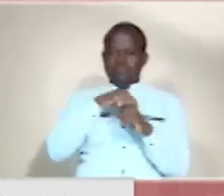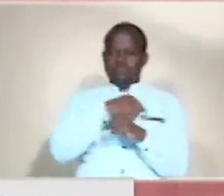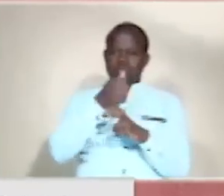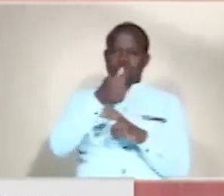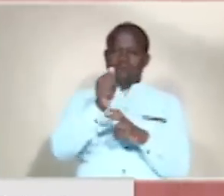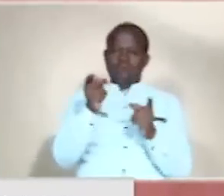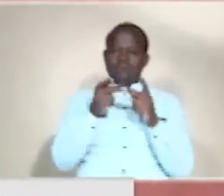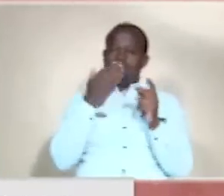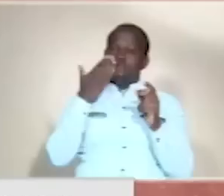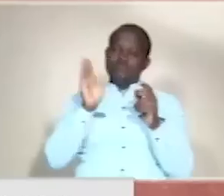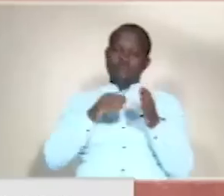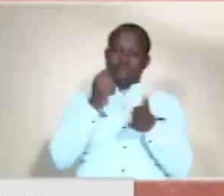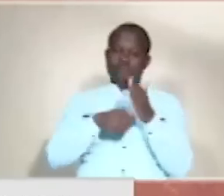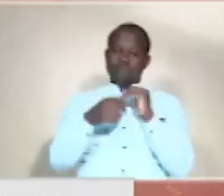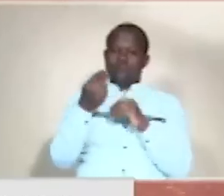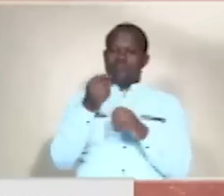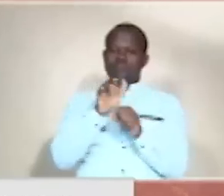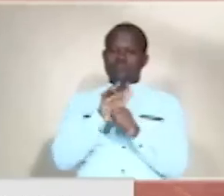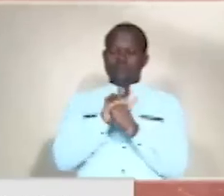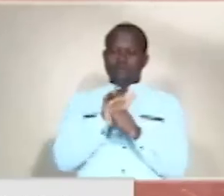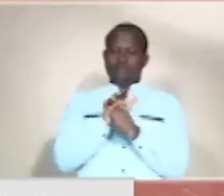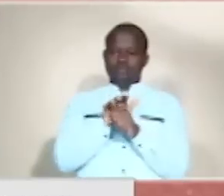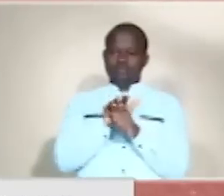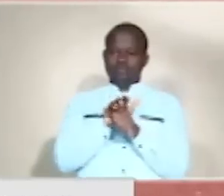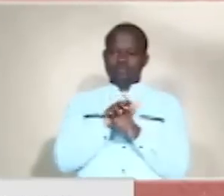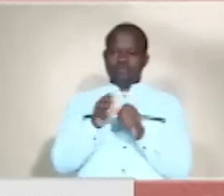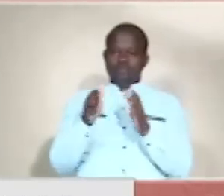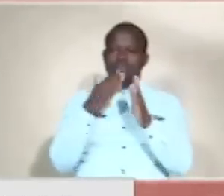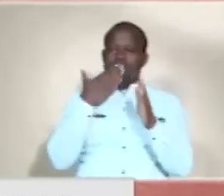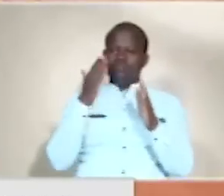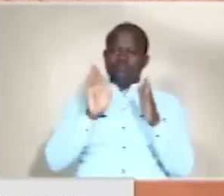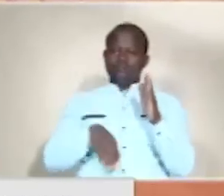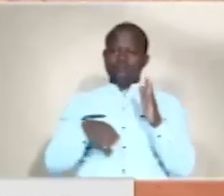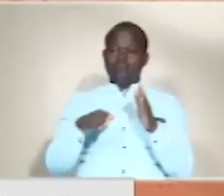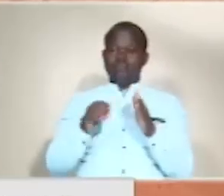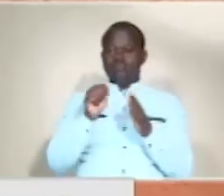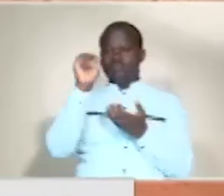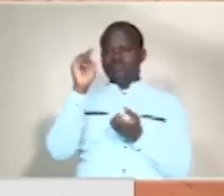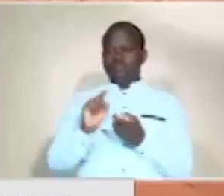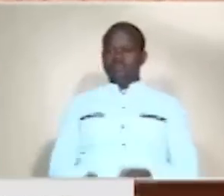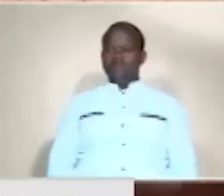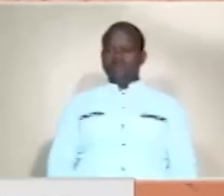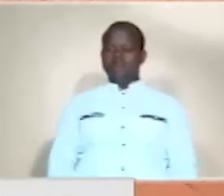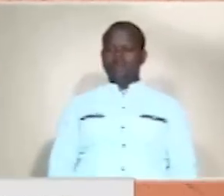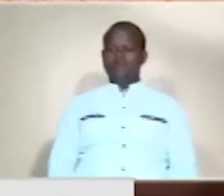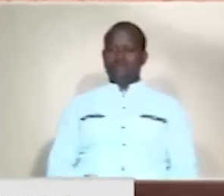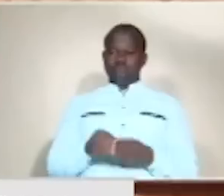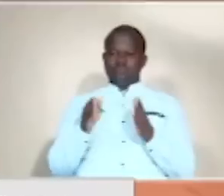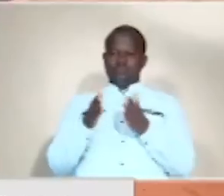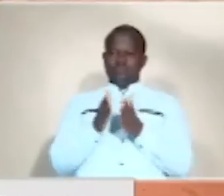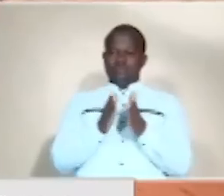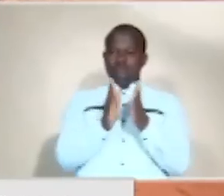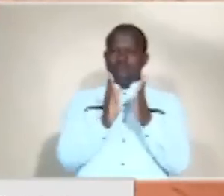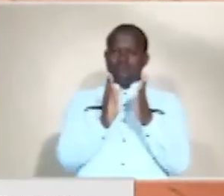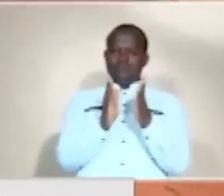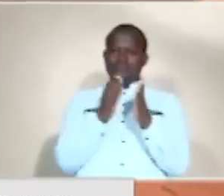mu mikuku akaguca amafaranga arenzeho kuko aranyura mu muhanda mubi, ariko ari kaburimbo yayagabanya. Uyu muhanda uhora wangirika bitewe n'uko uri